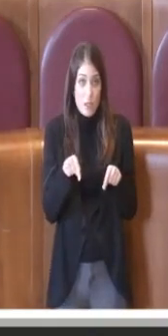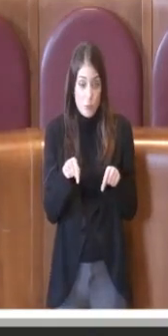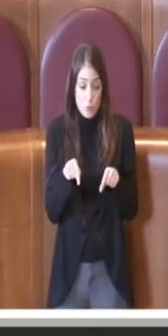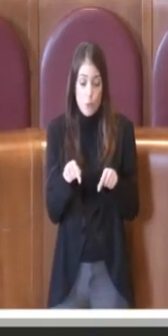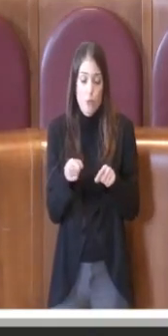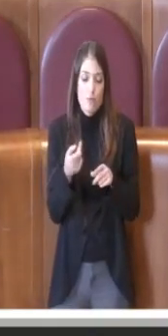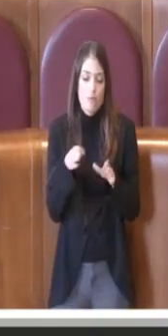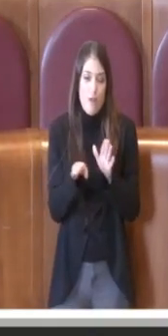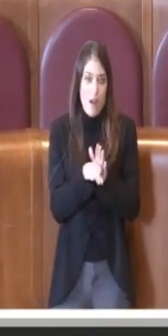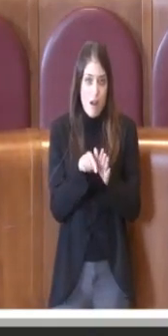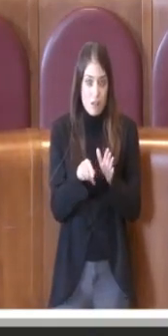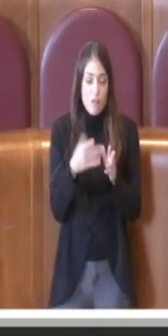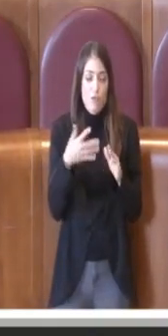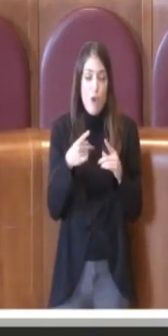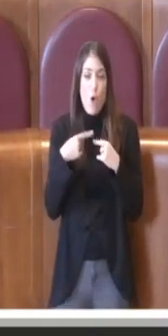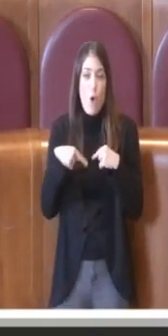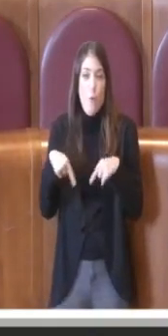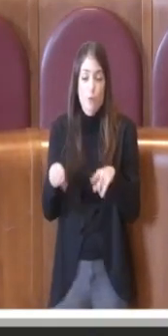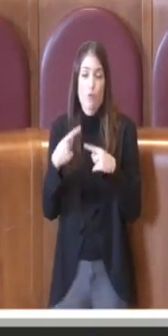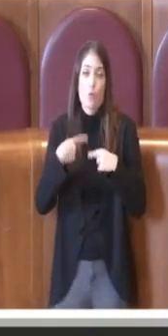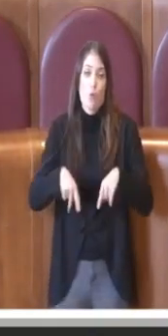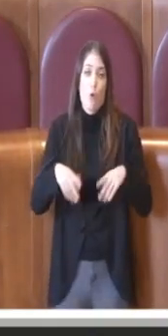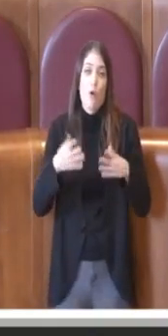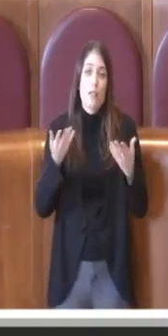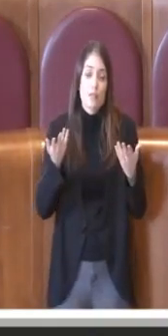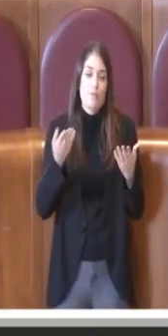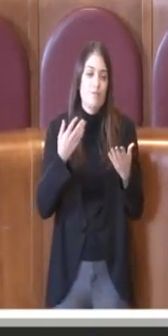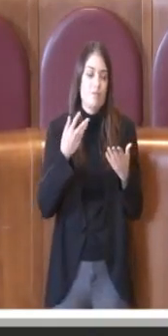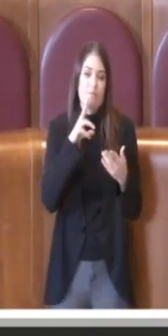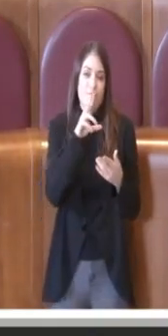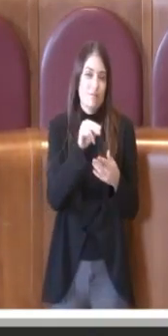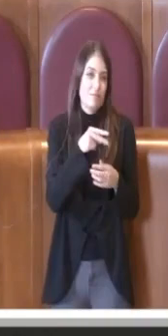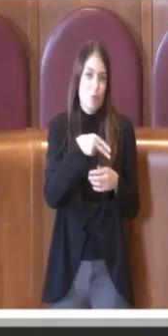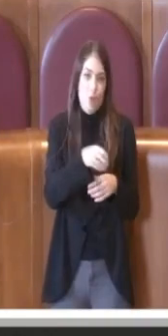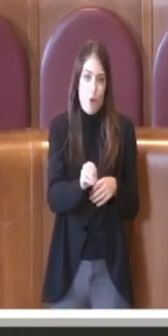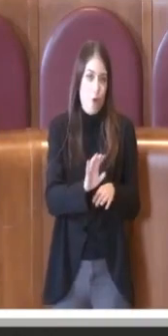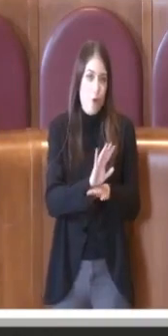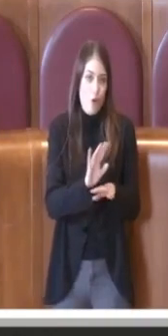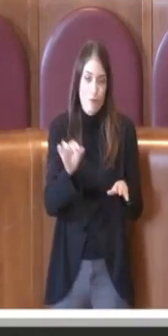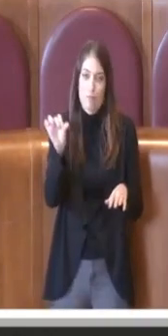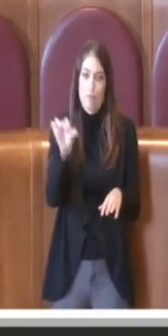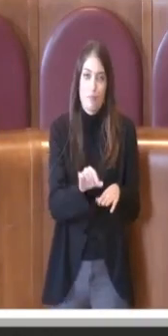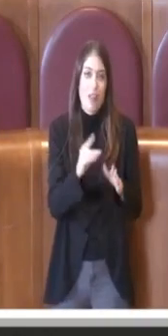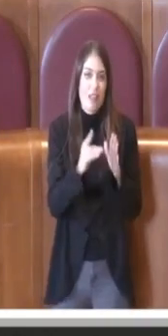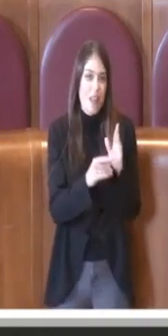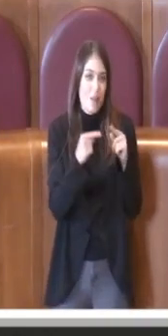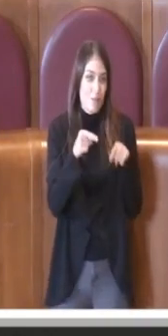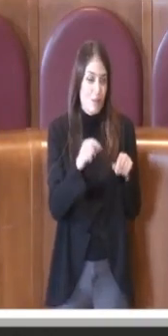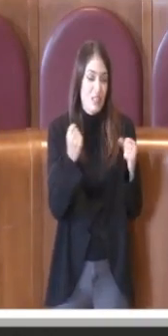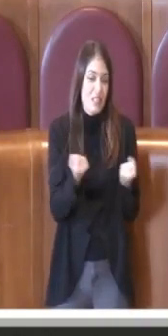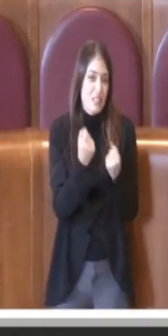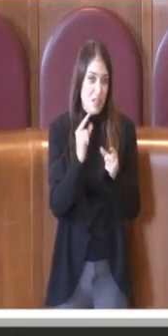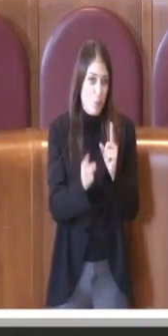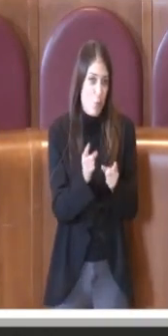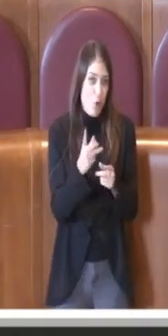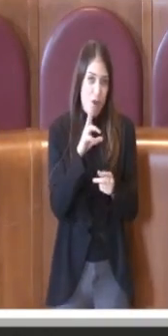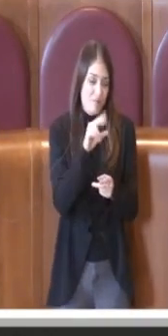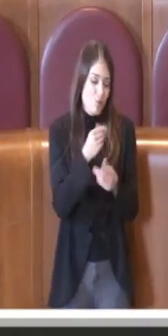noi in commissione abbiamo dato un parere negativo, di fatto bocciamo questa delibera di iniziativa